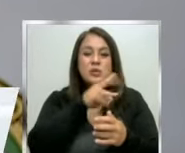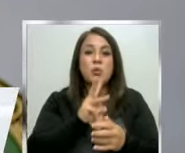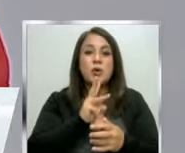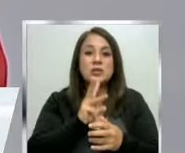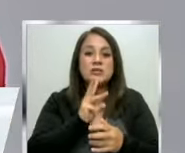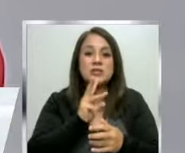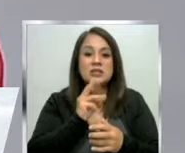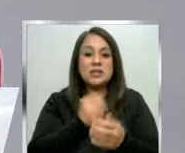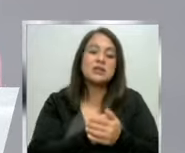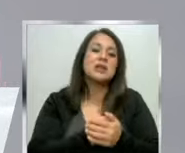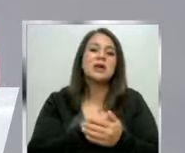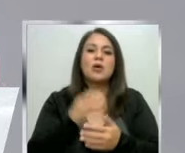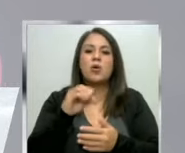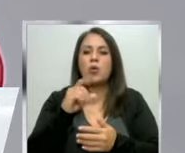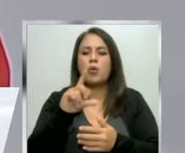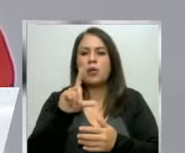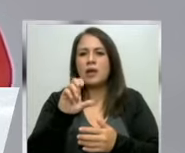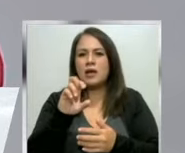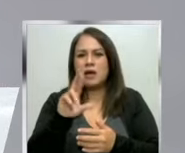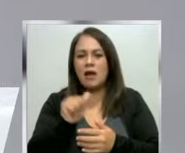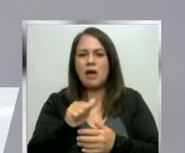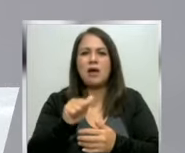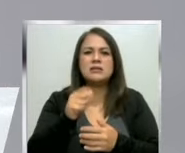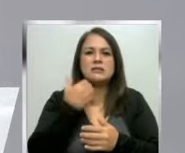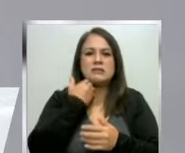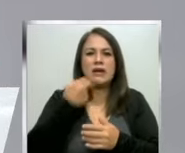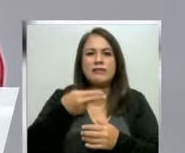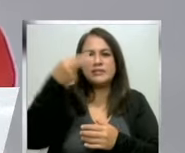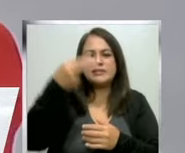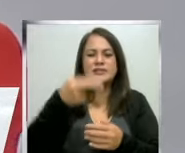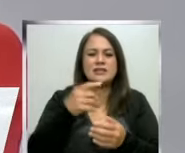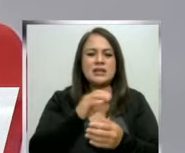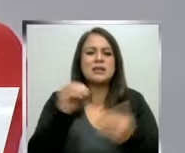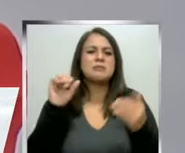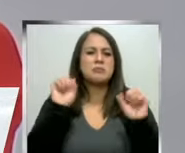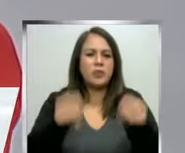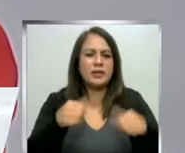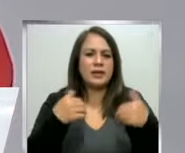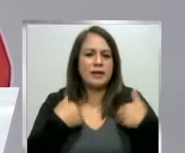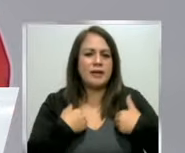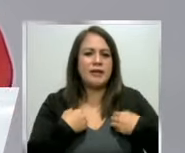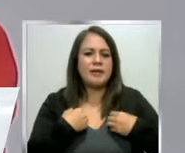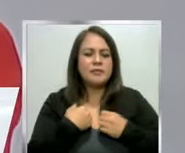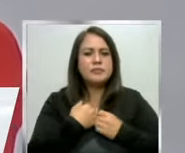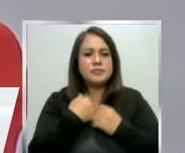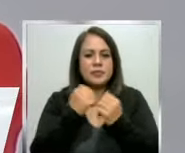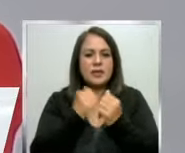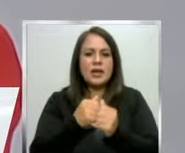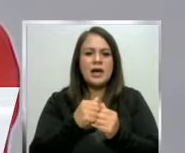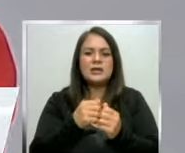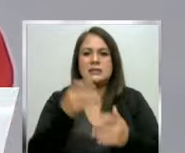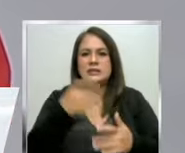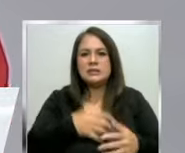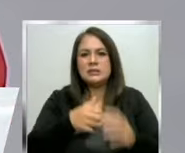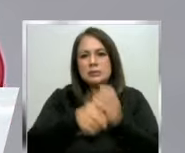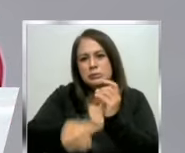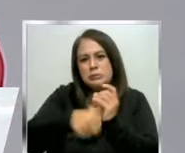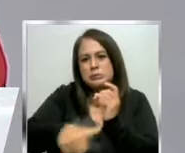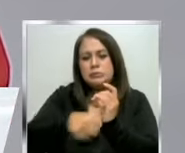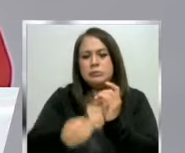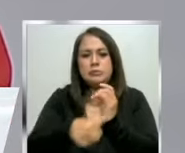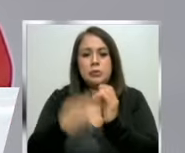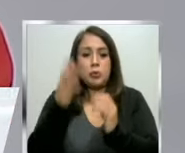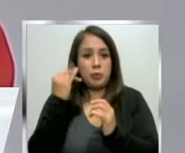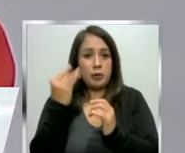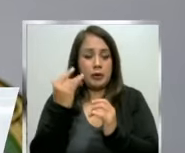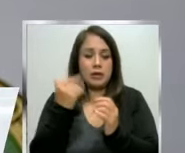cholera, typhoid, pwede rin po tayo magkaroon ng bloody na diarrhea because of this